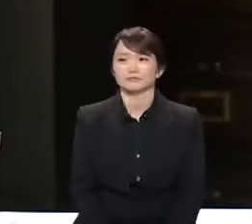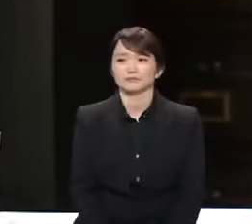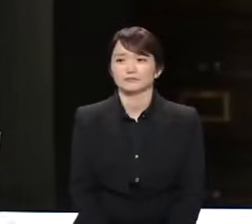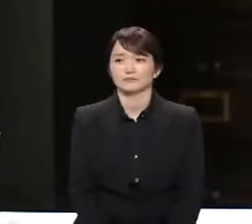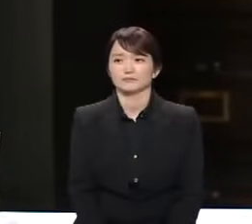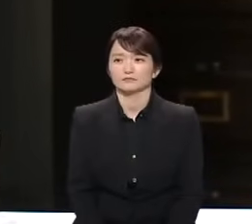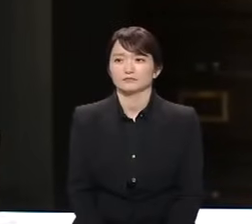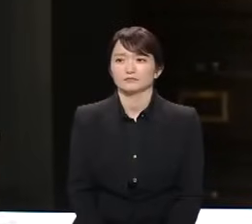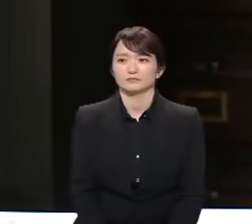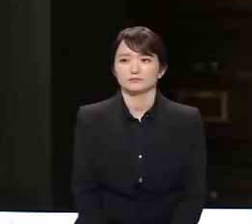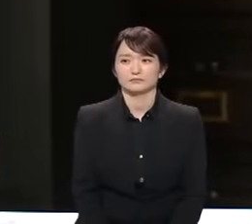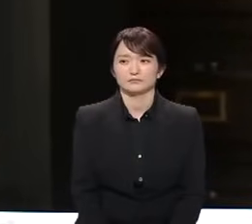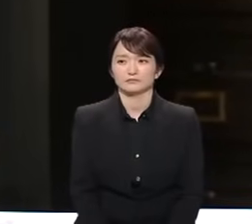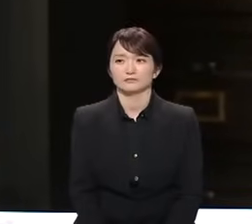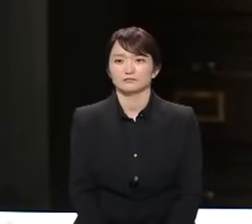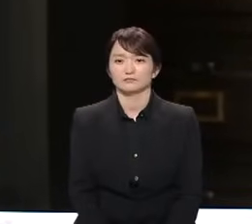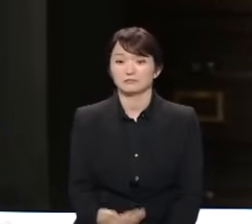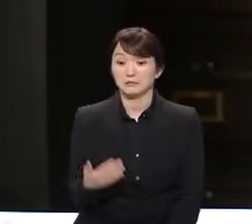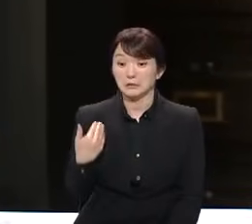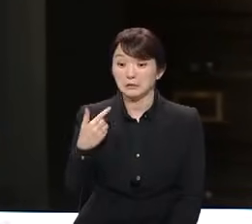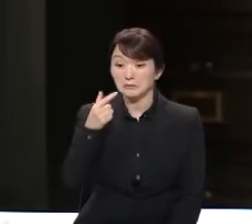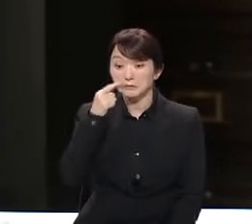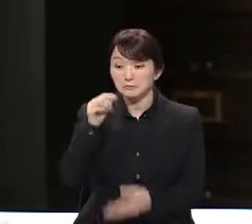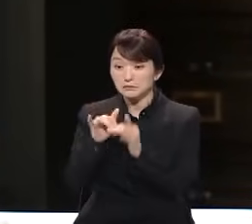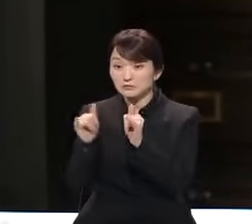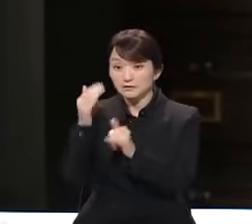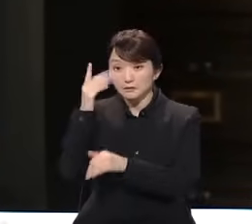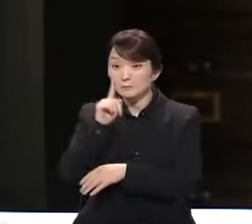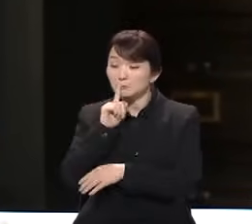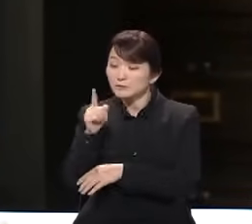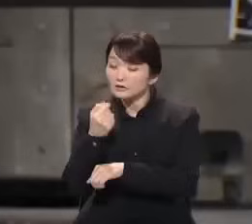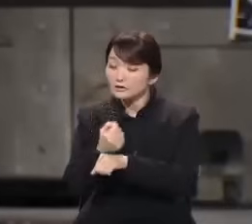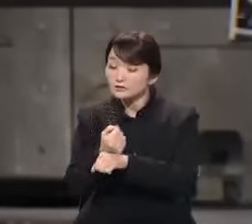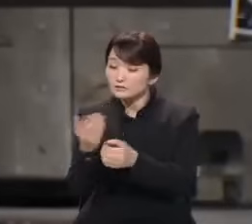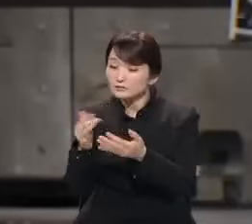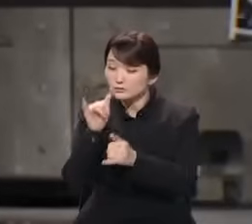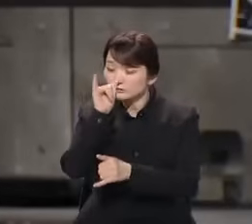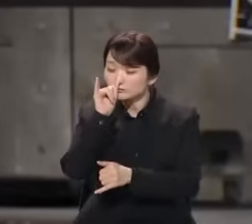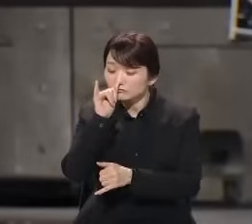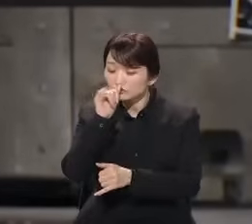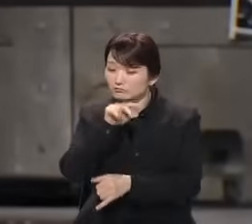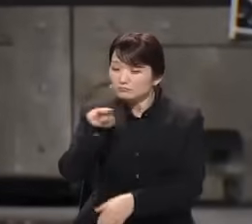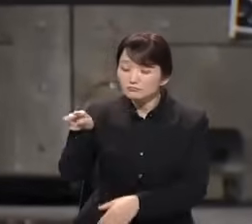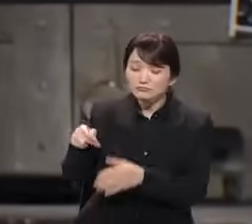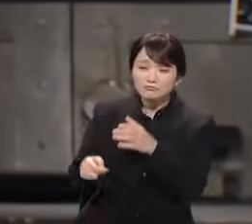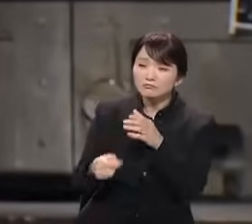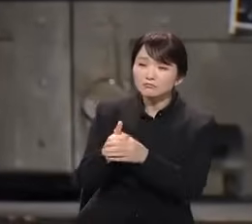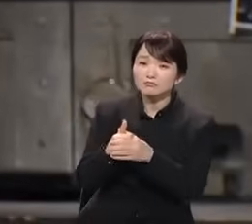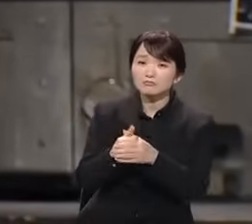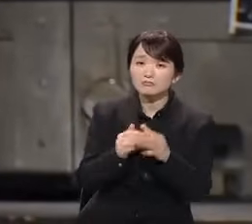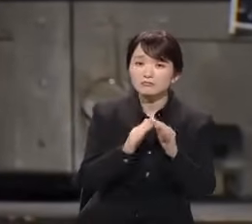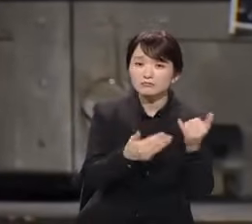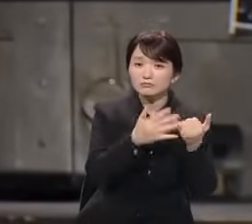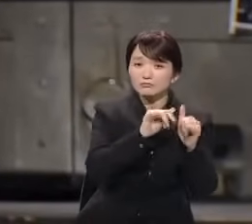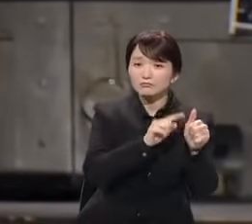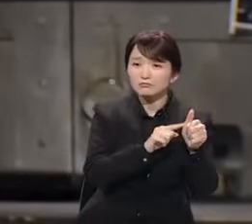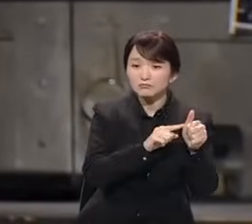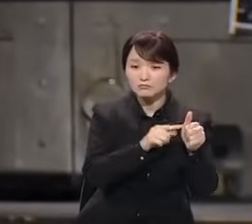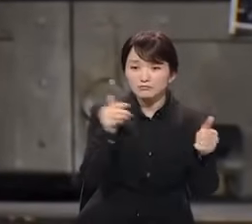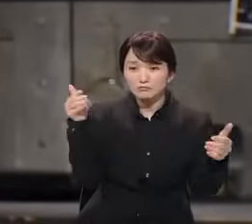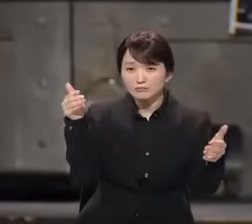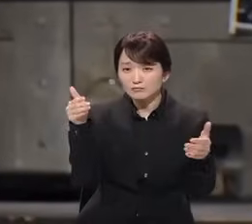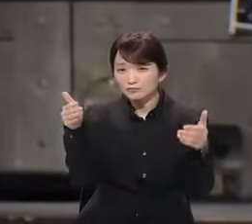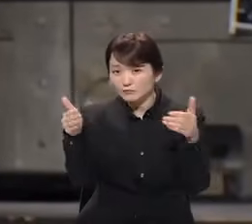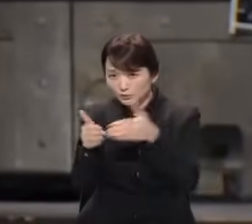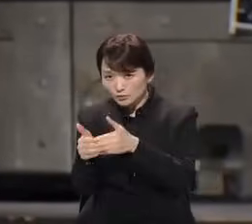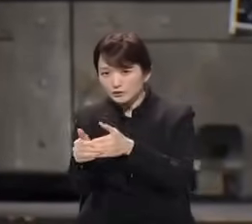근데 아까 그 한국어 할 줄 아는 직원이 있잖아요. 네, 그러니까 저도 지금 보면서 너무 이해하는 게 이 유튜버가 도착한 게 저녁 7시쯤